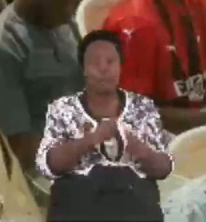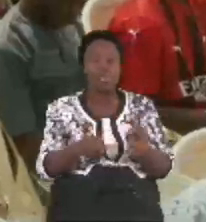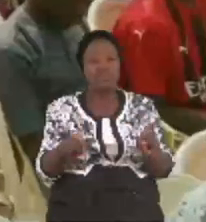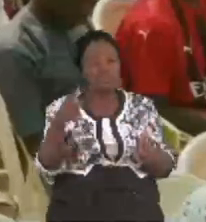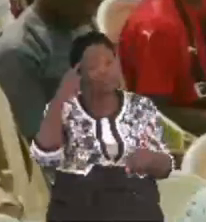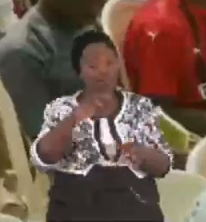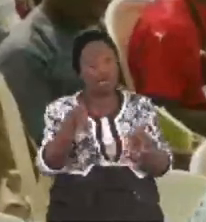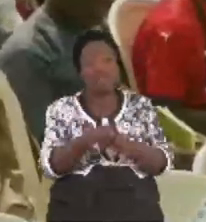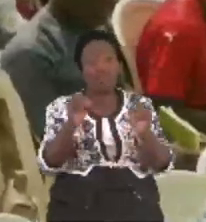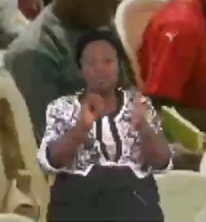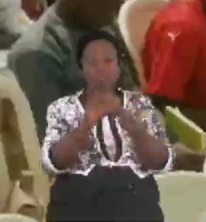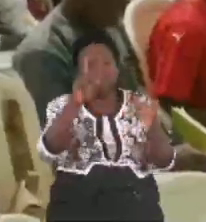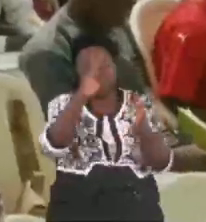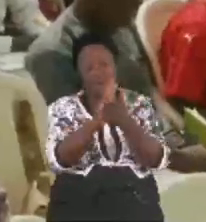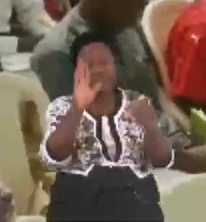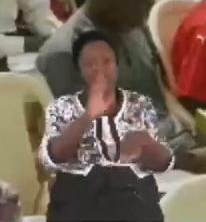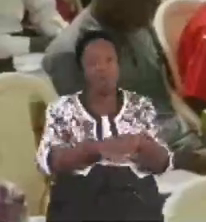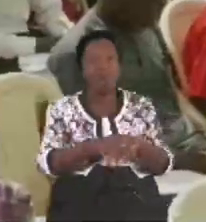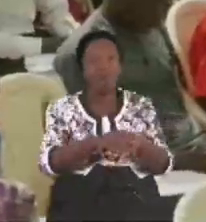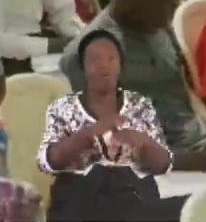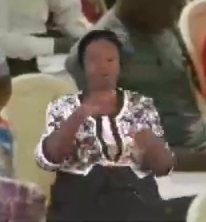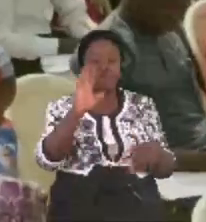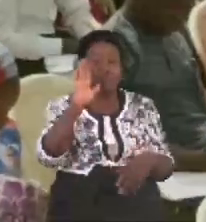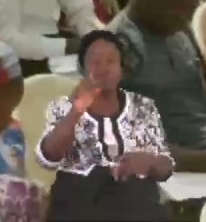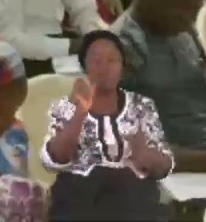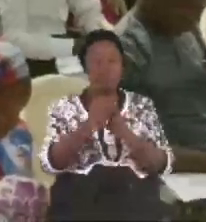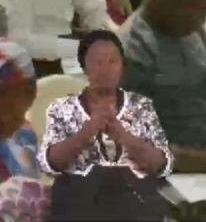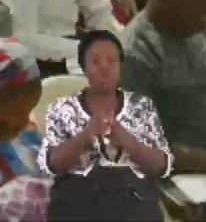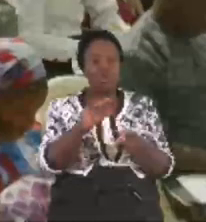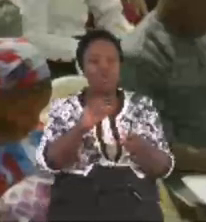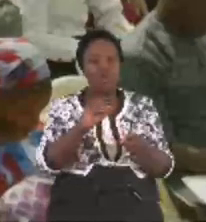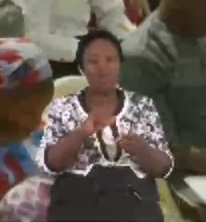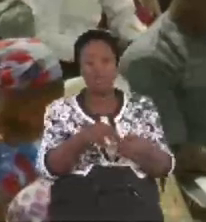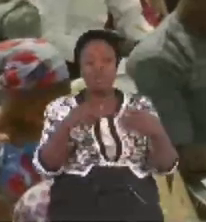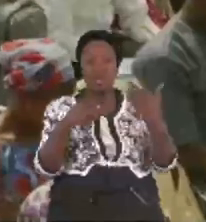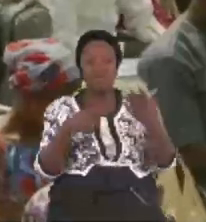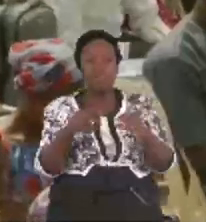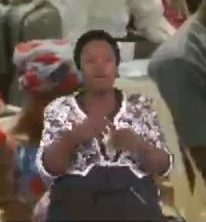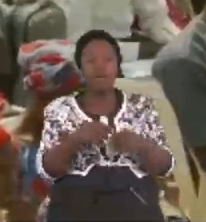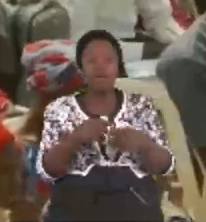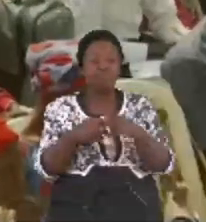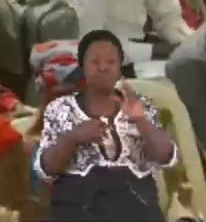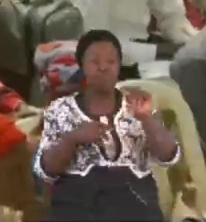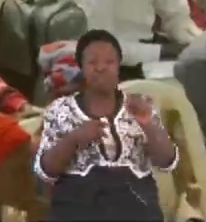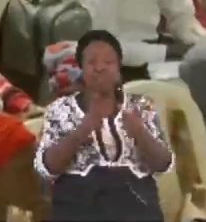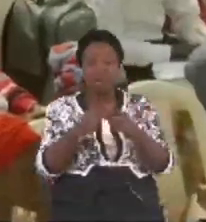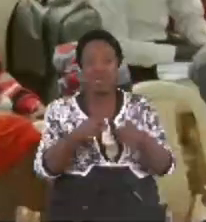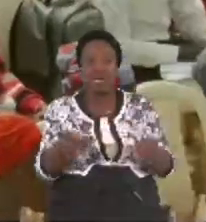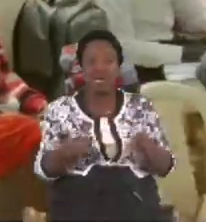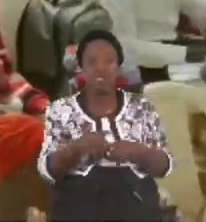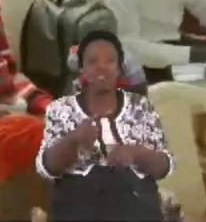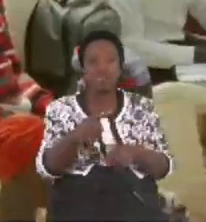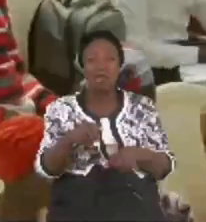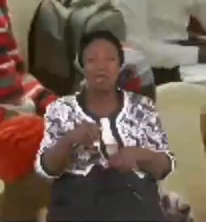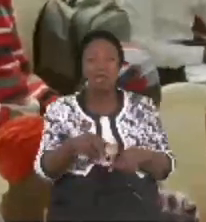parole. Verset 21. Afin que tous soient un, comme toi, Père, tu es en moi, et comme je suis en